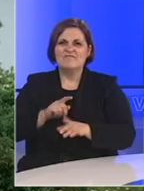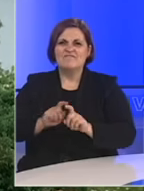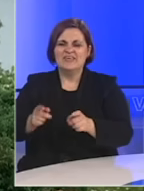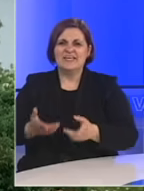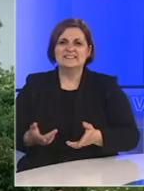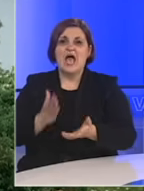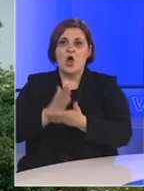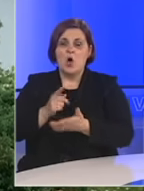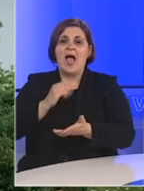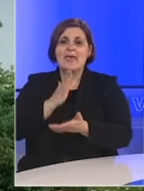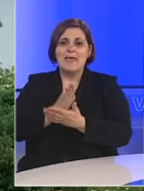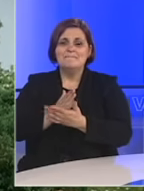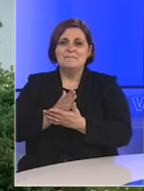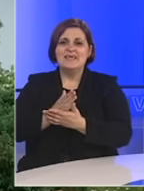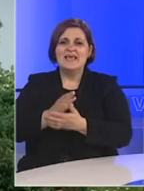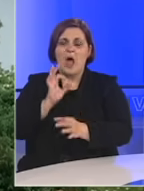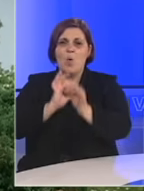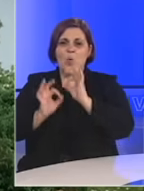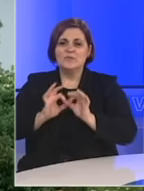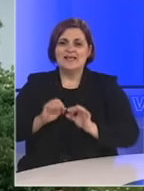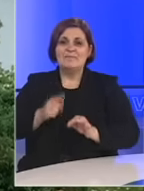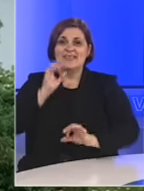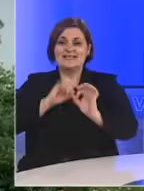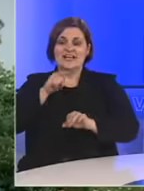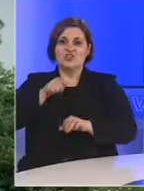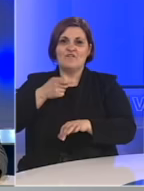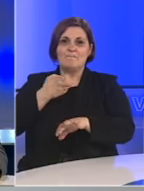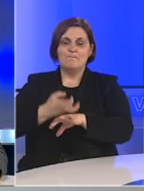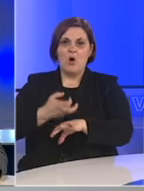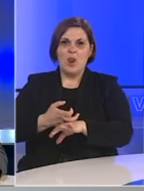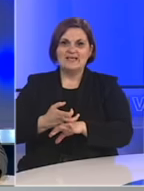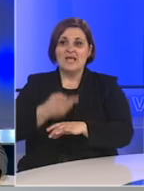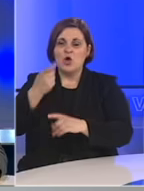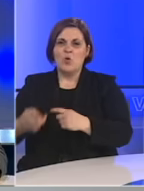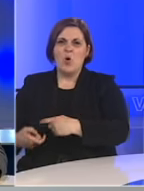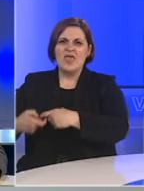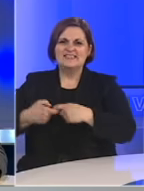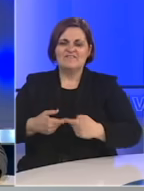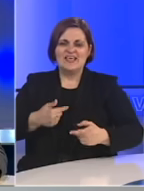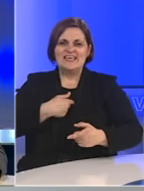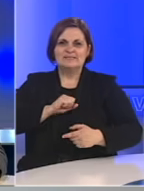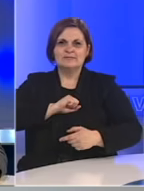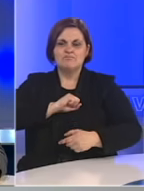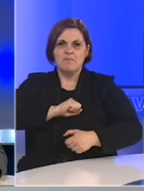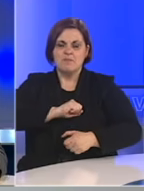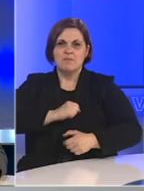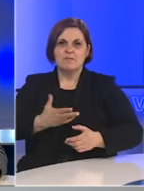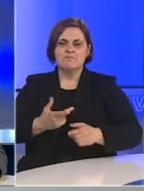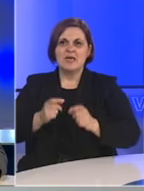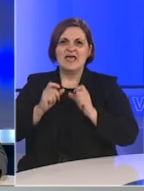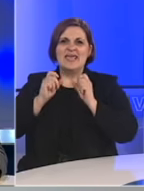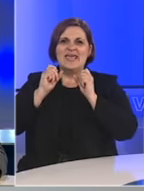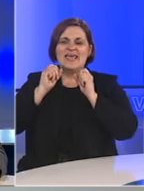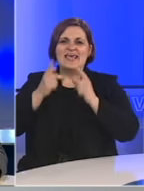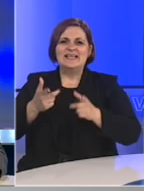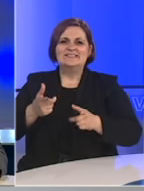bila preporučena u terapiji ove infekcije, a koja se opet vezuje za neke aritmije i iznenadnu